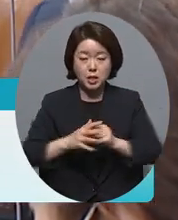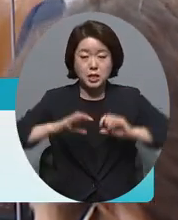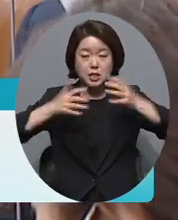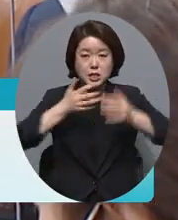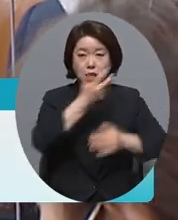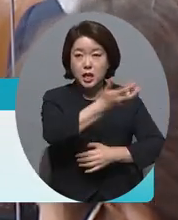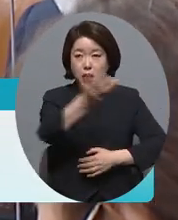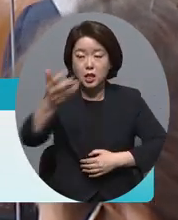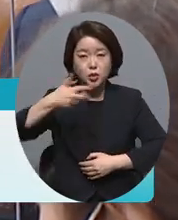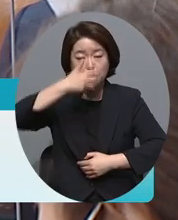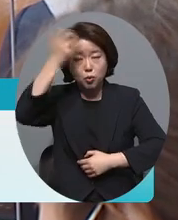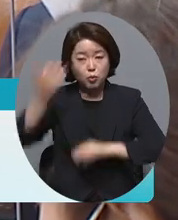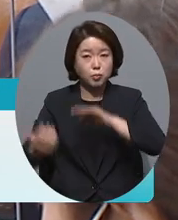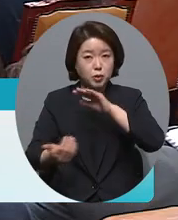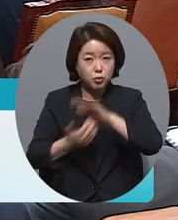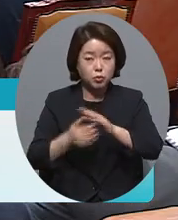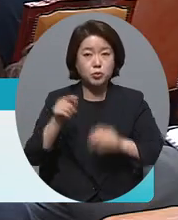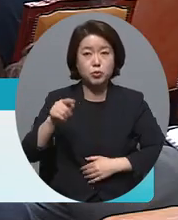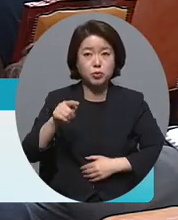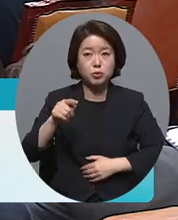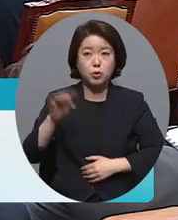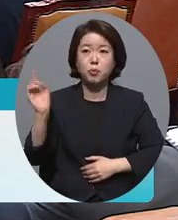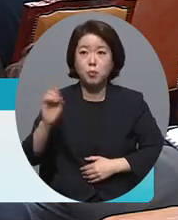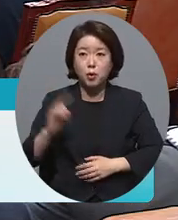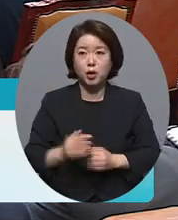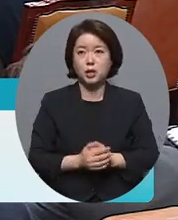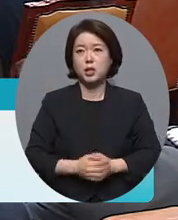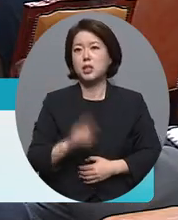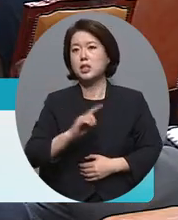꿈을 이뤄준 버킷리스트 외교입니까